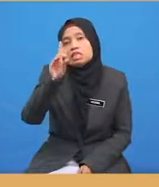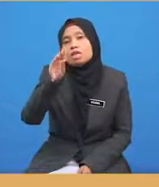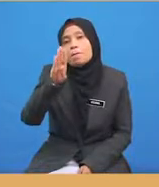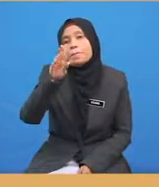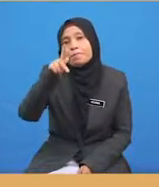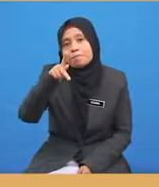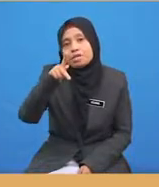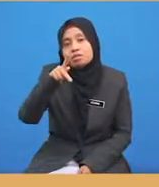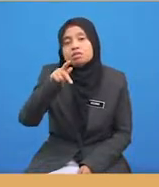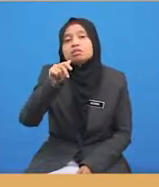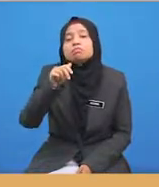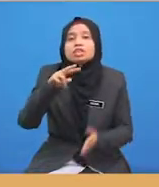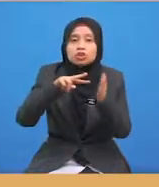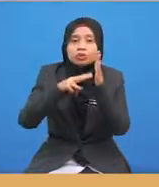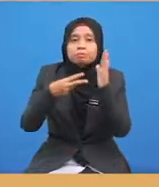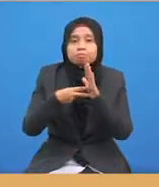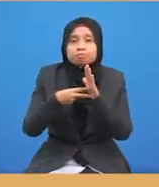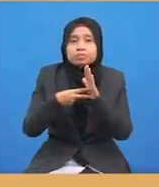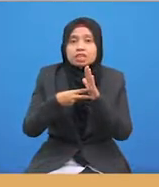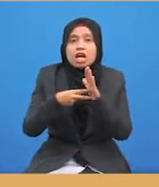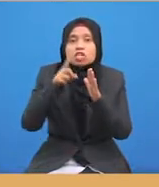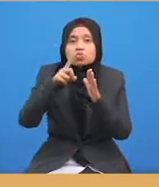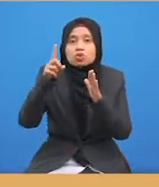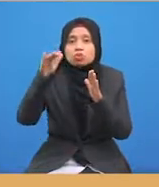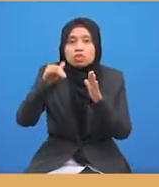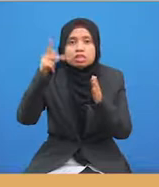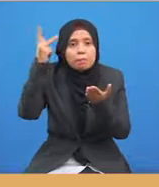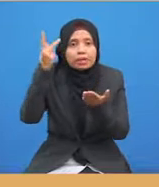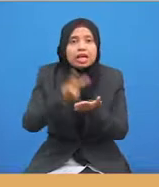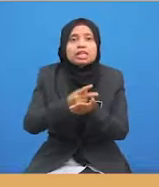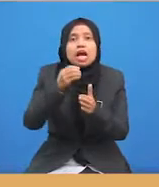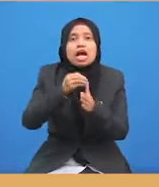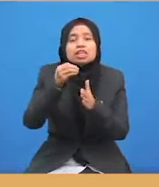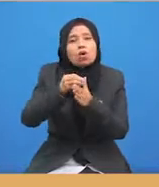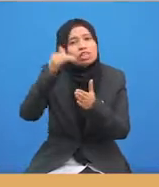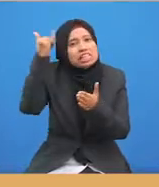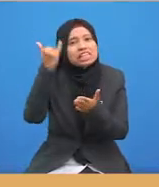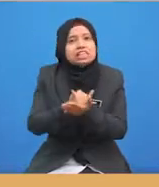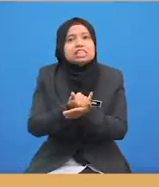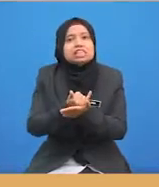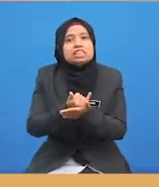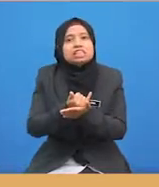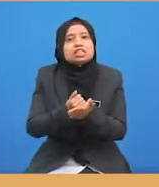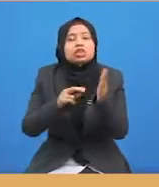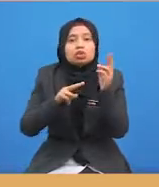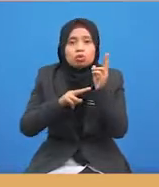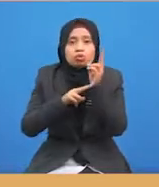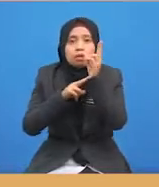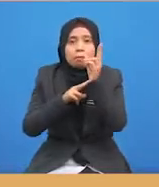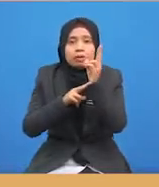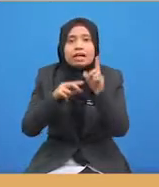Pustaka, akidah bermaksud sesuatu yang dipercayai atau diyakini.